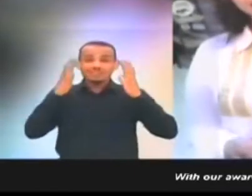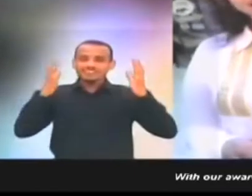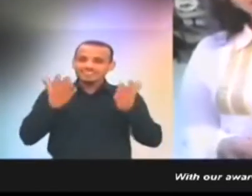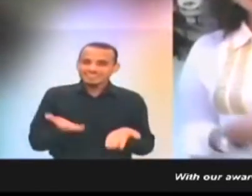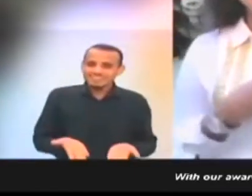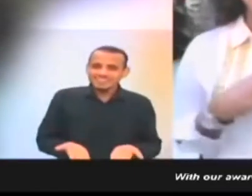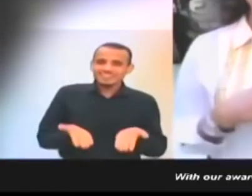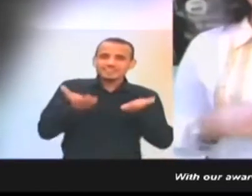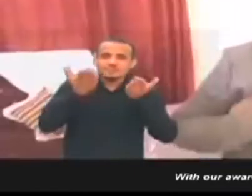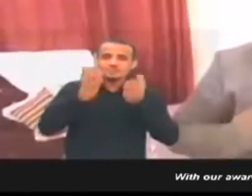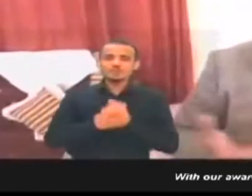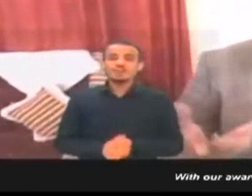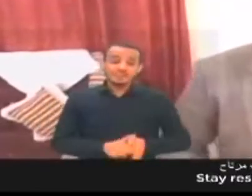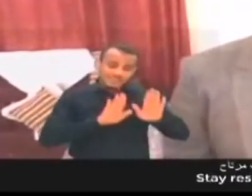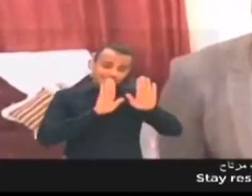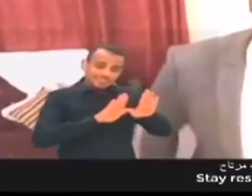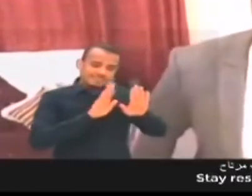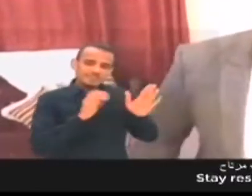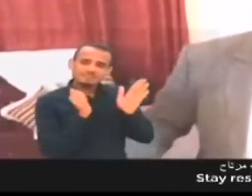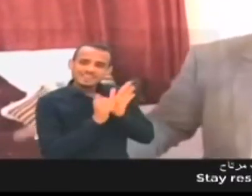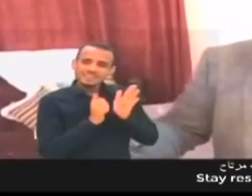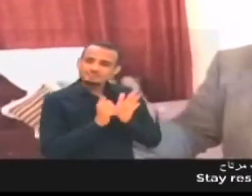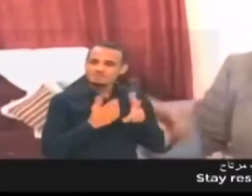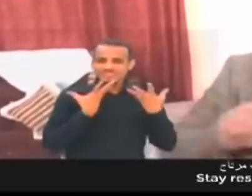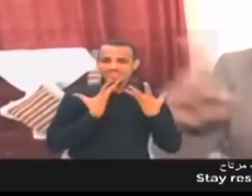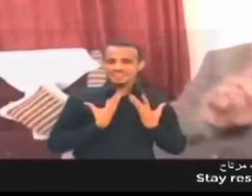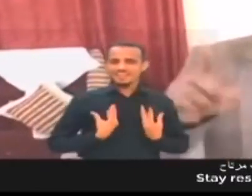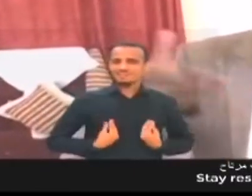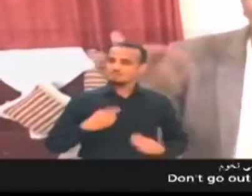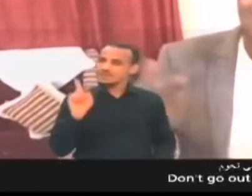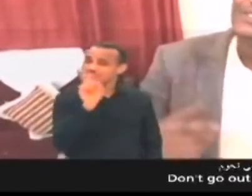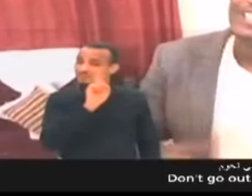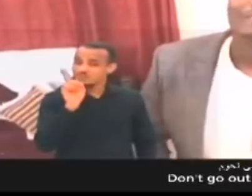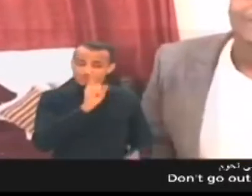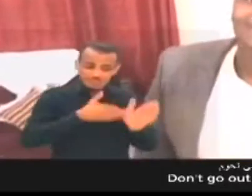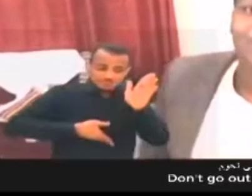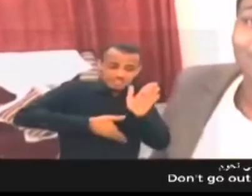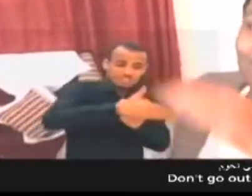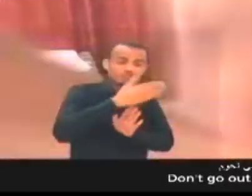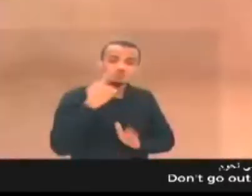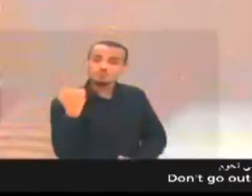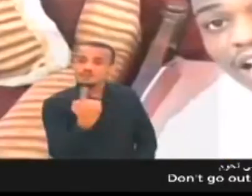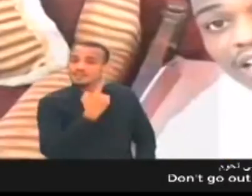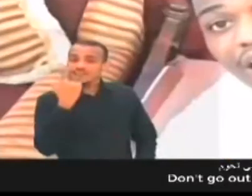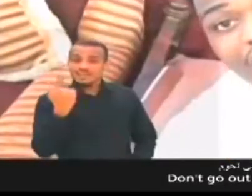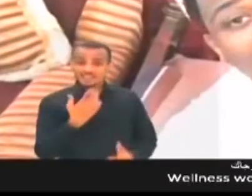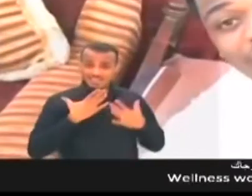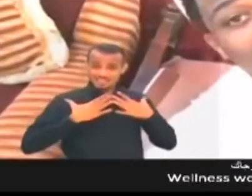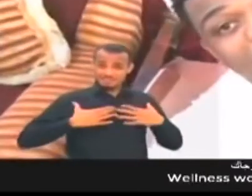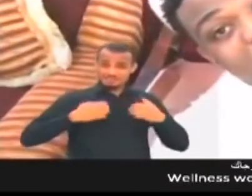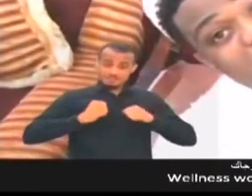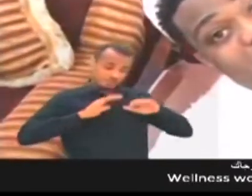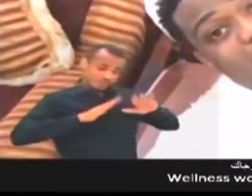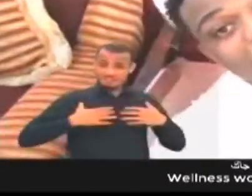توعيه حنعليه. خليك في البيت مرتاح ما تمرق وتمشي تحوم العافية